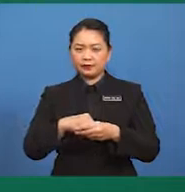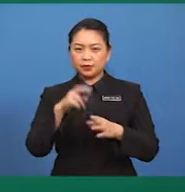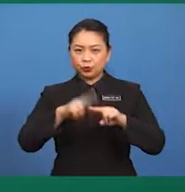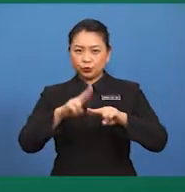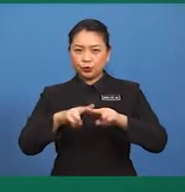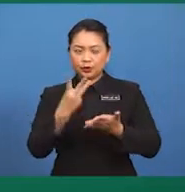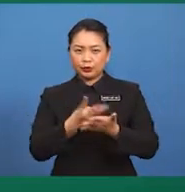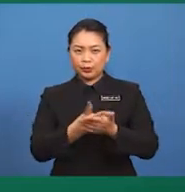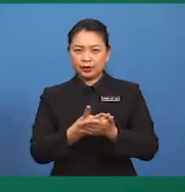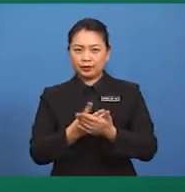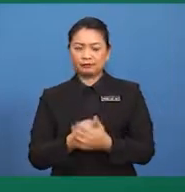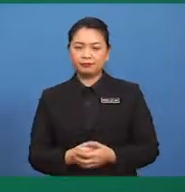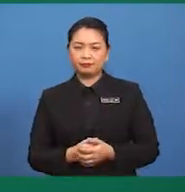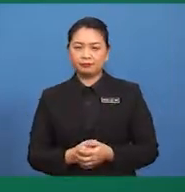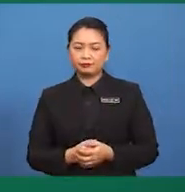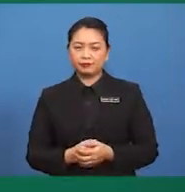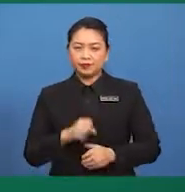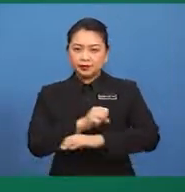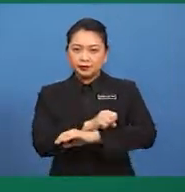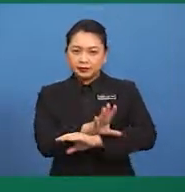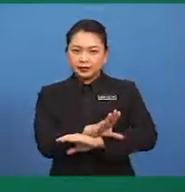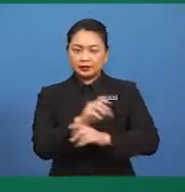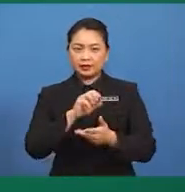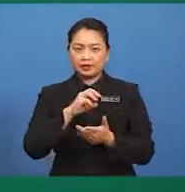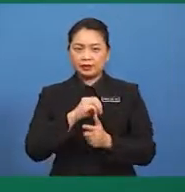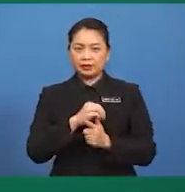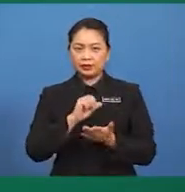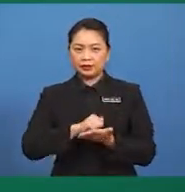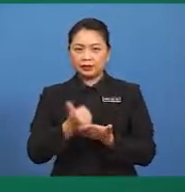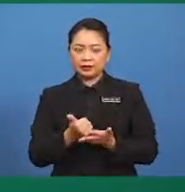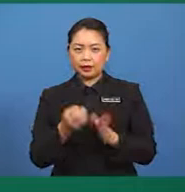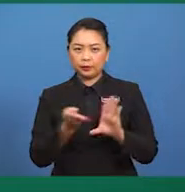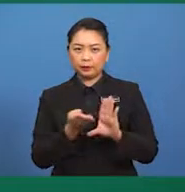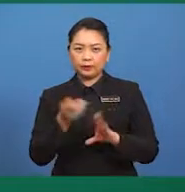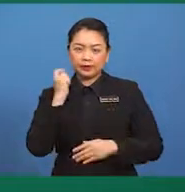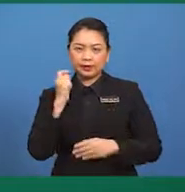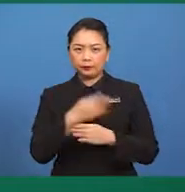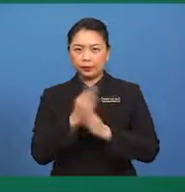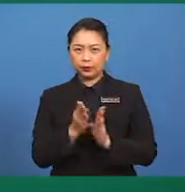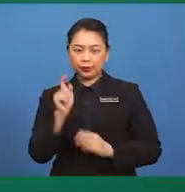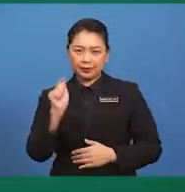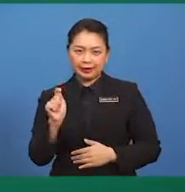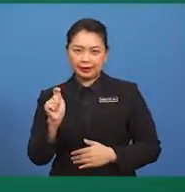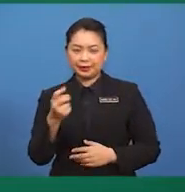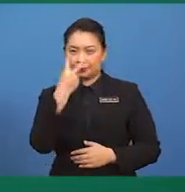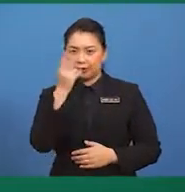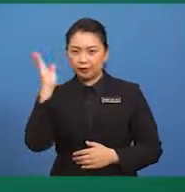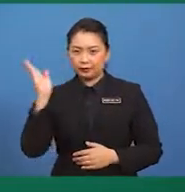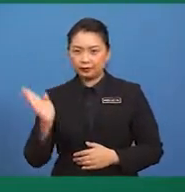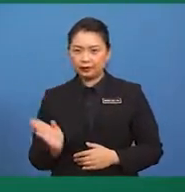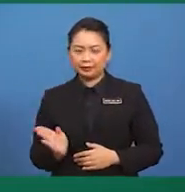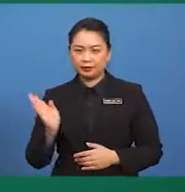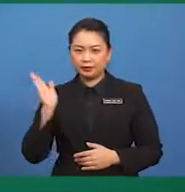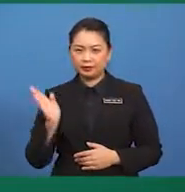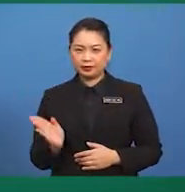kewangan kesan kepada akaun bank tadi. Bentuk T, komponen aset semasa, dicatat sebelah